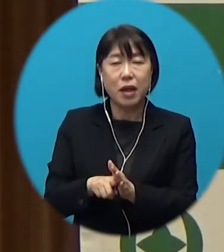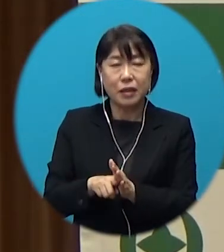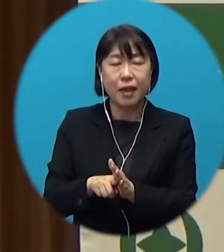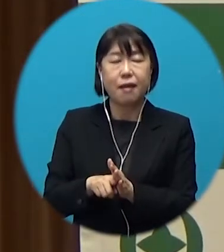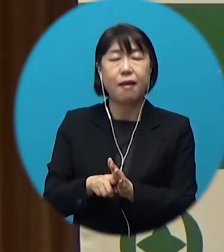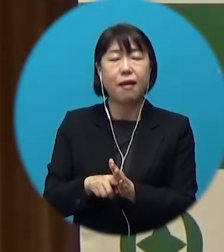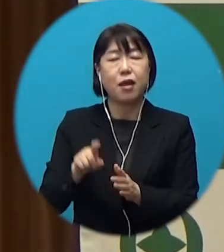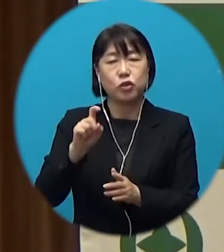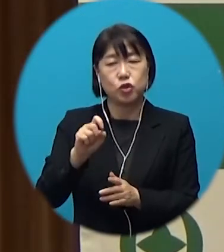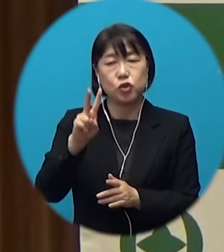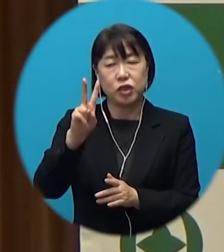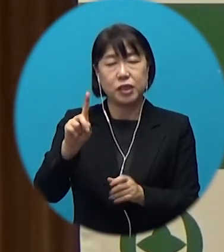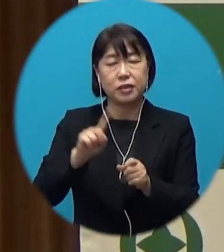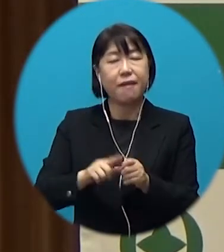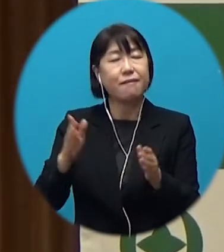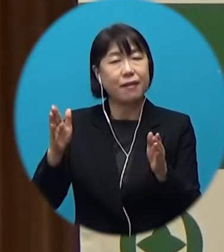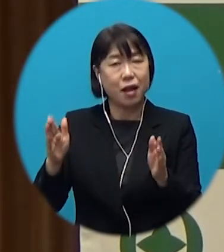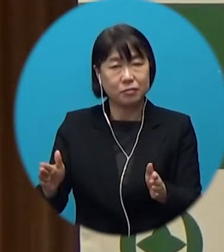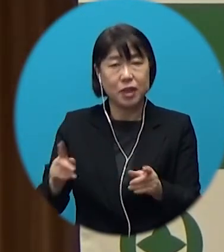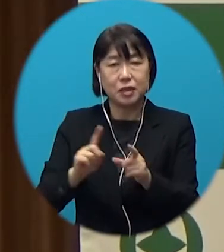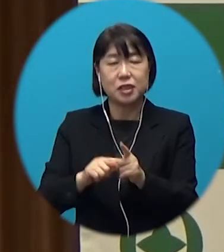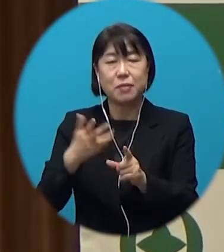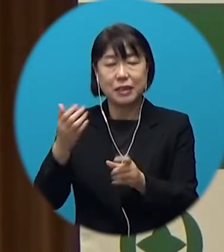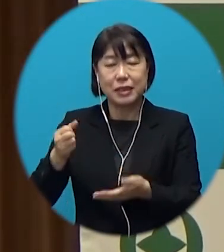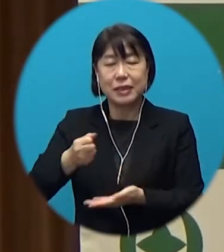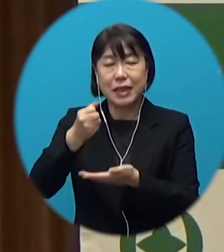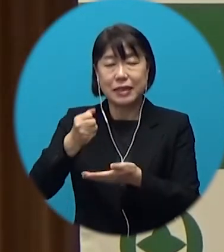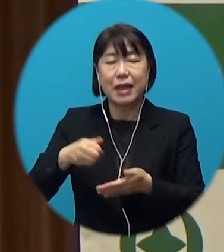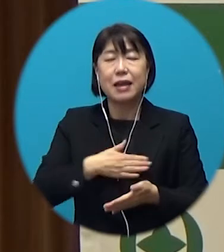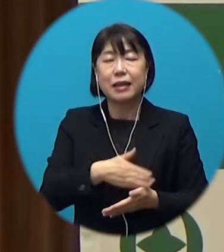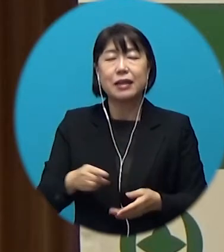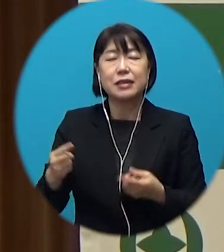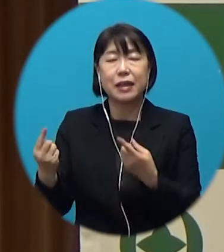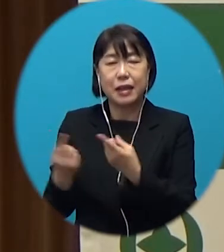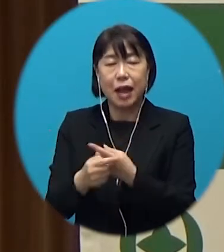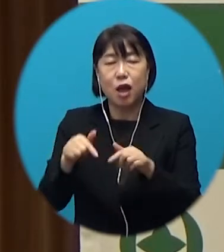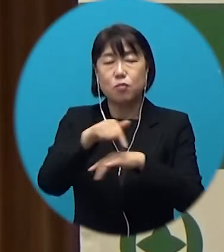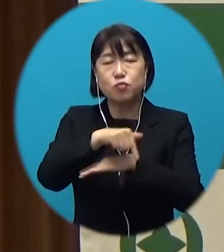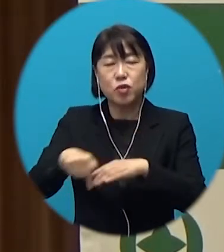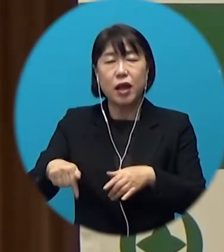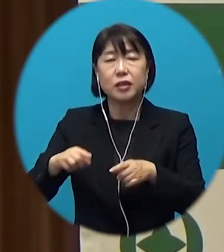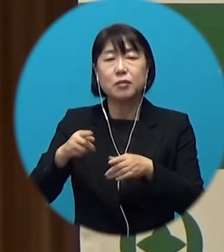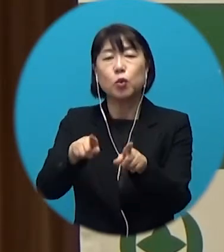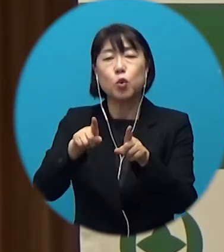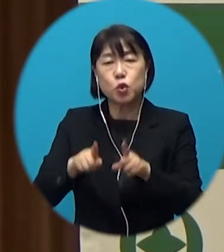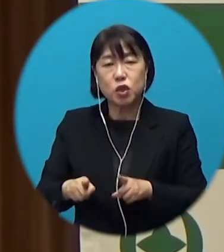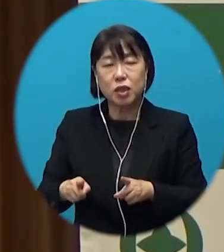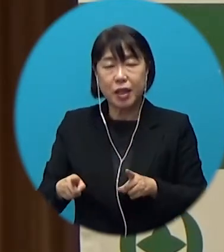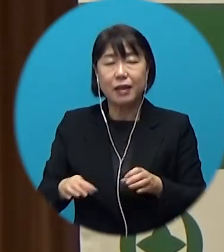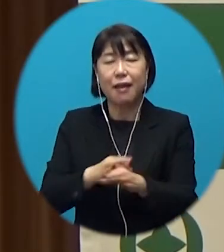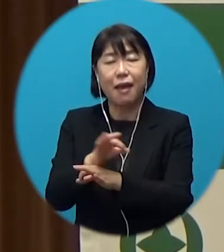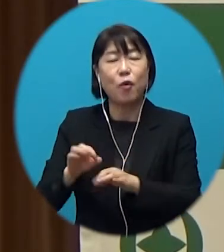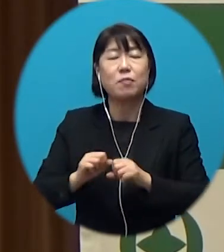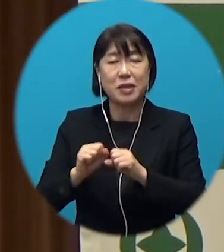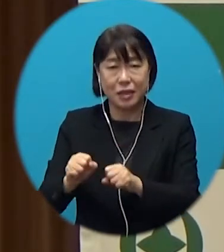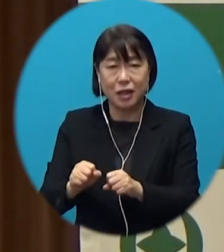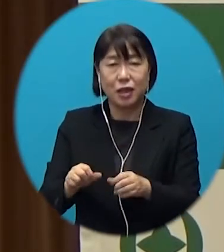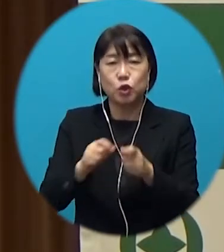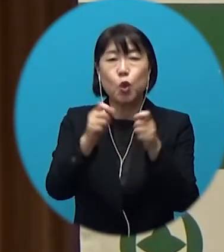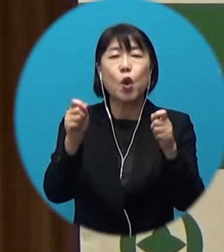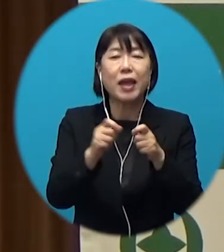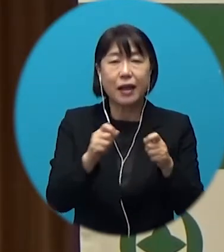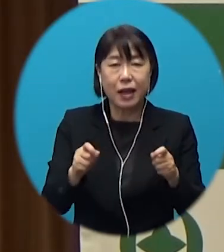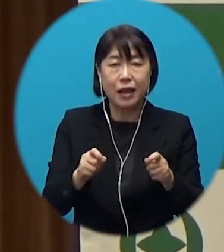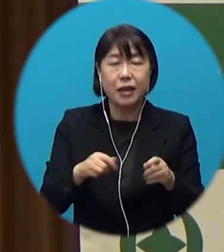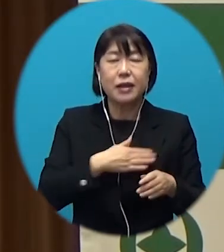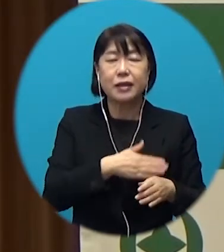年にわたりまして、しばし大学生学会に続いた大学運営が行われました。その結果、エンデザーマンナ